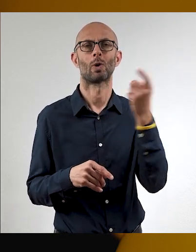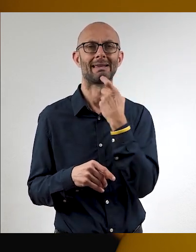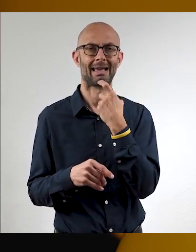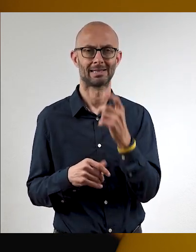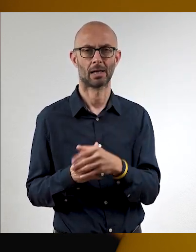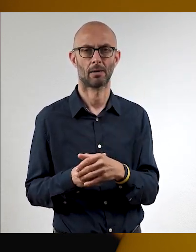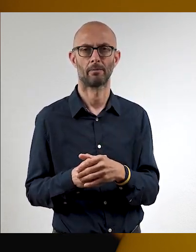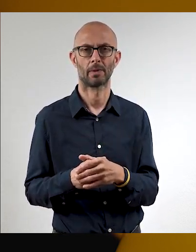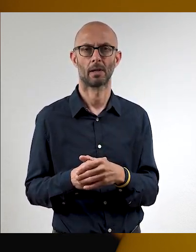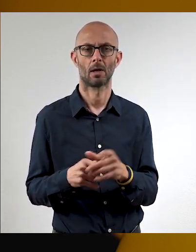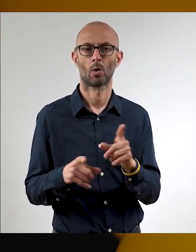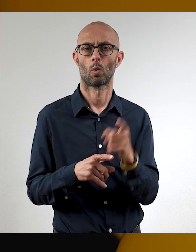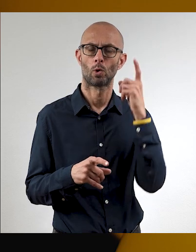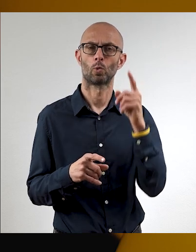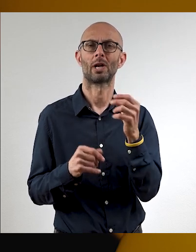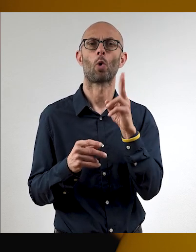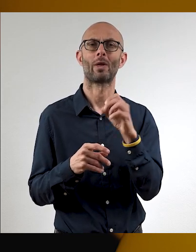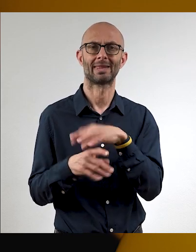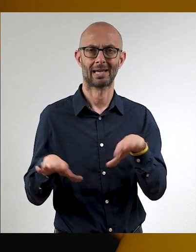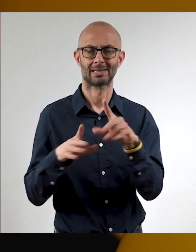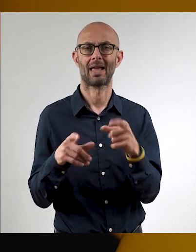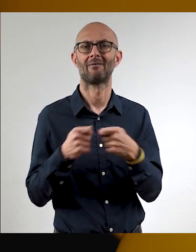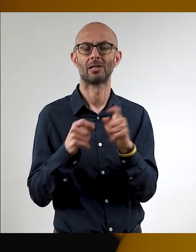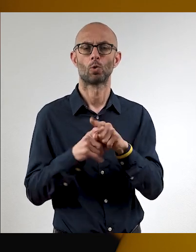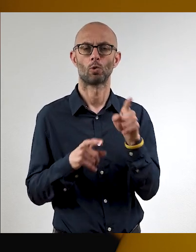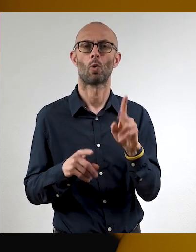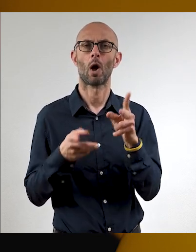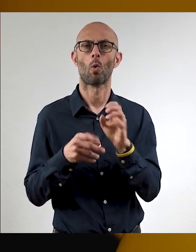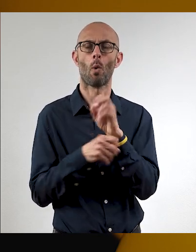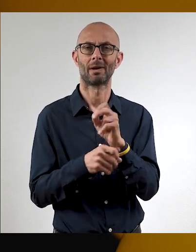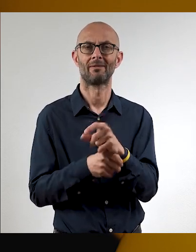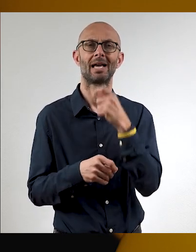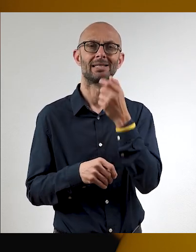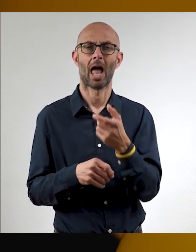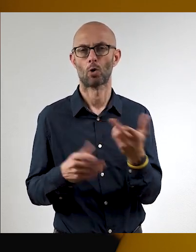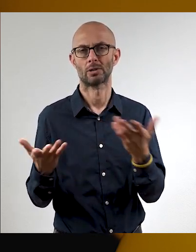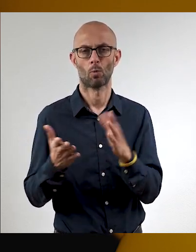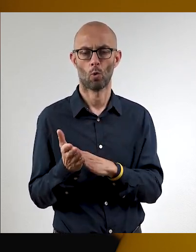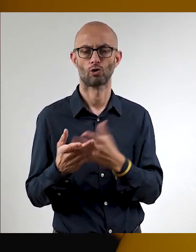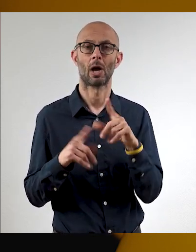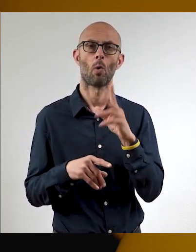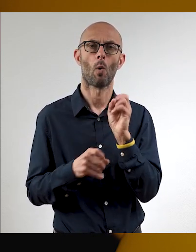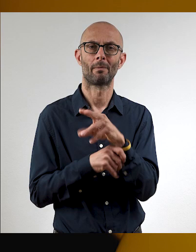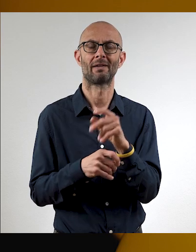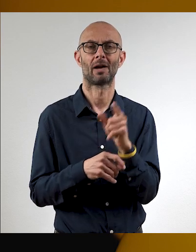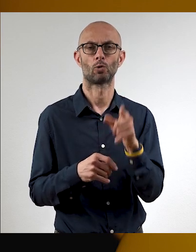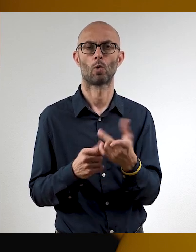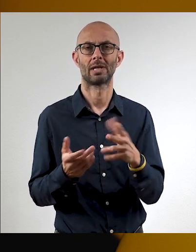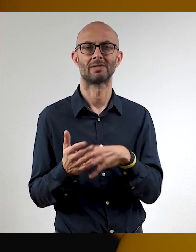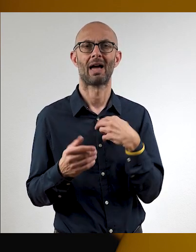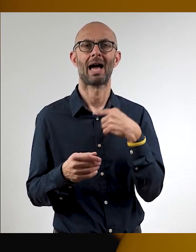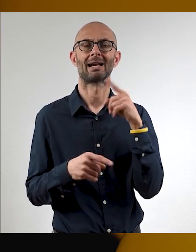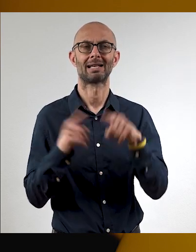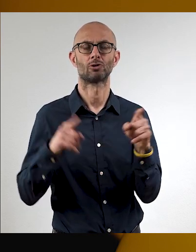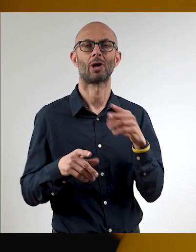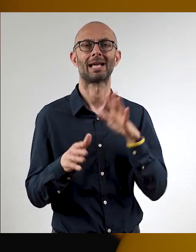jezik. Ne, kulturni kontekst je vezan tudi na to, kako vpliva starost mogoče, kako vpliva to, da sva, ne vem,